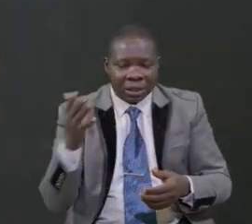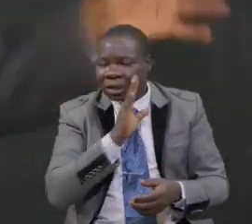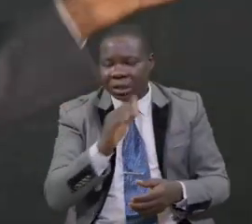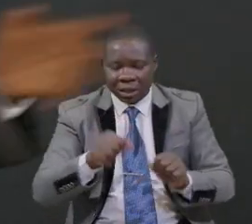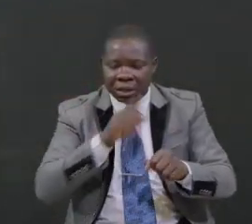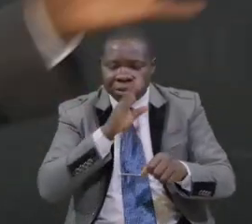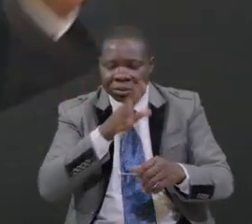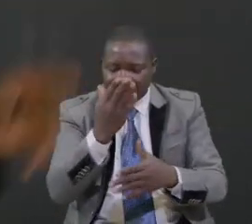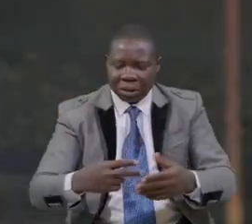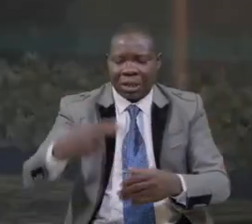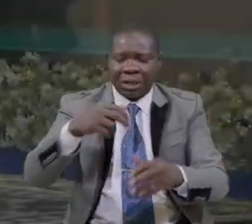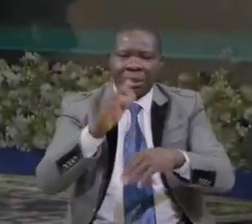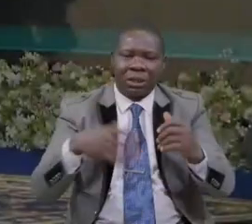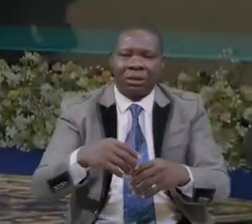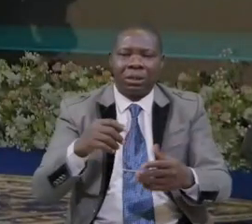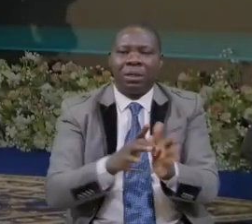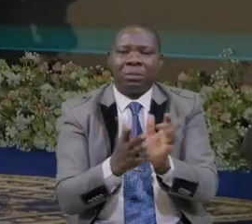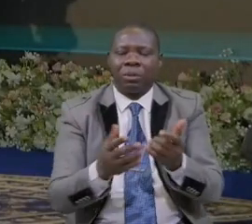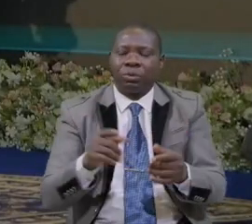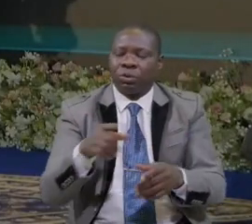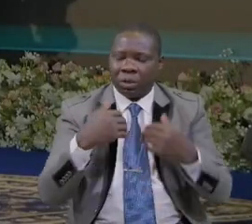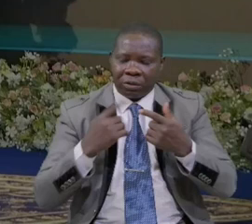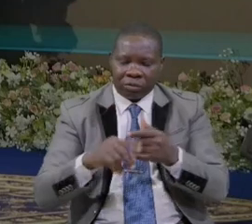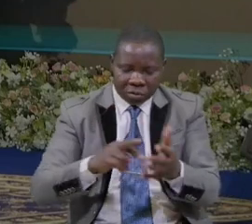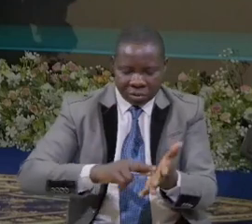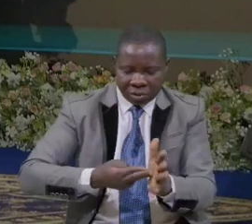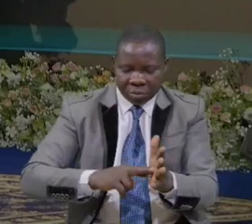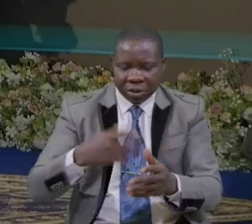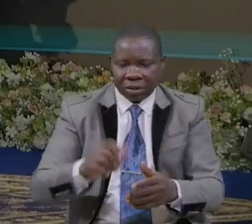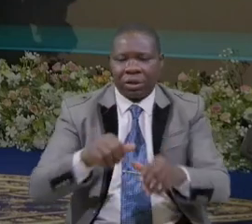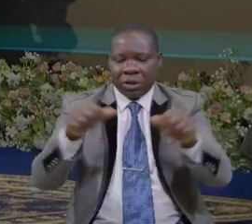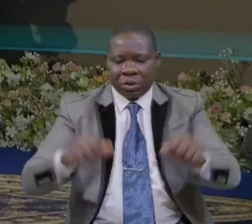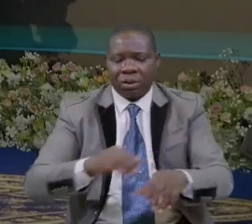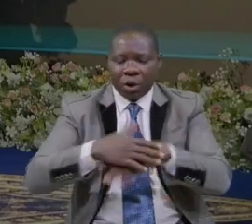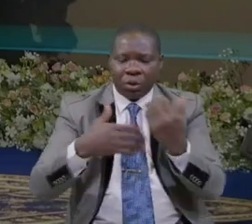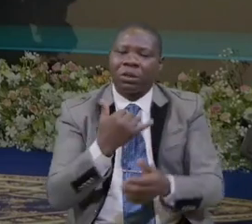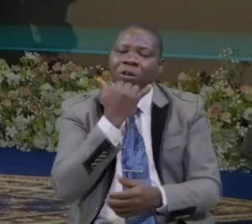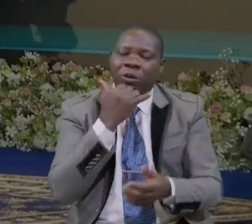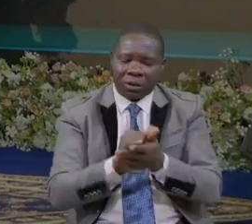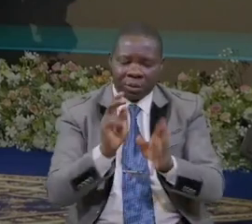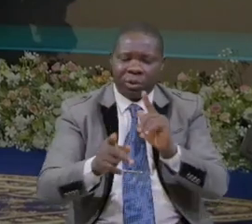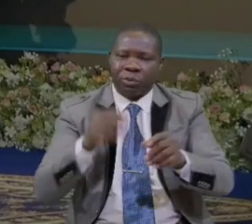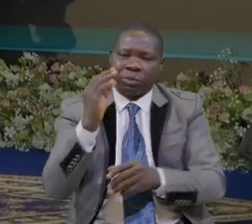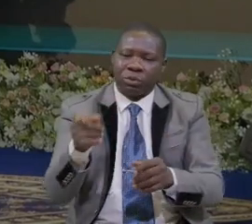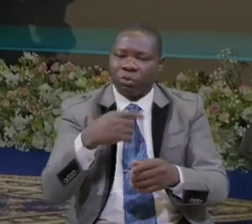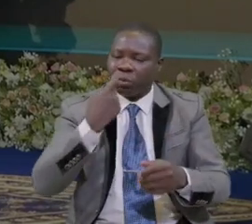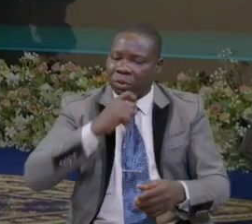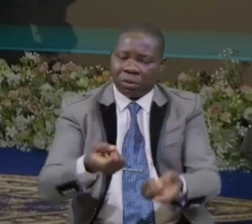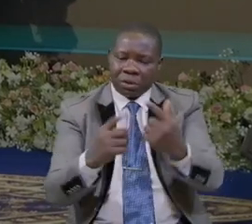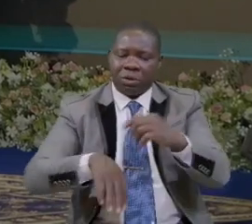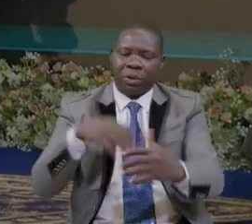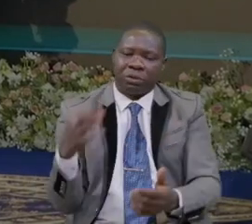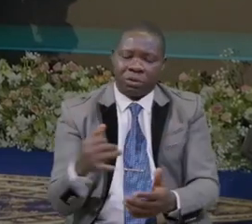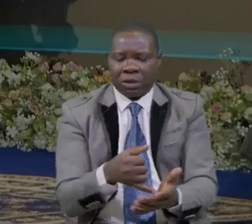réparer l'autel. Toutes ces erreurs qui circulent, que les gens sont de circuler, vous devez sortir de tout cela et dire, voyons ce